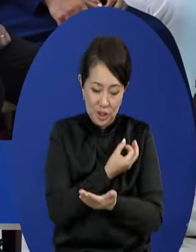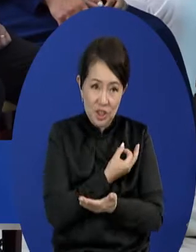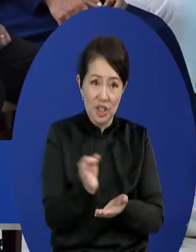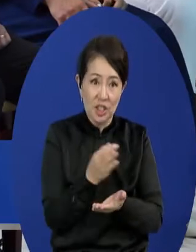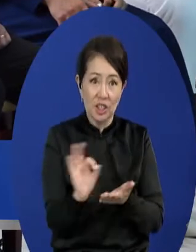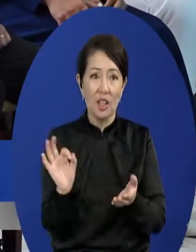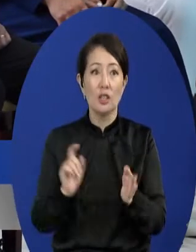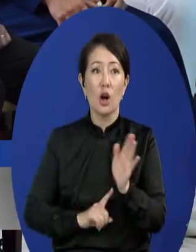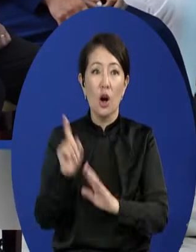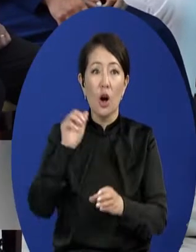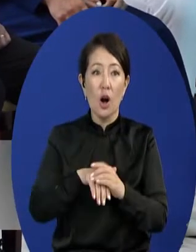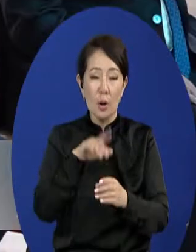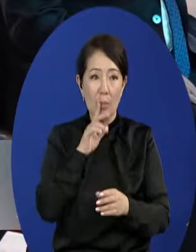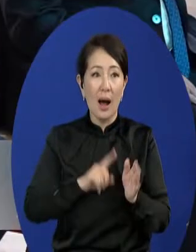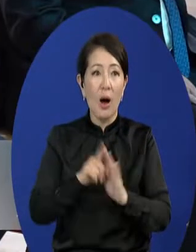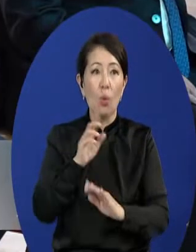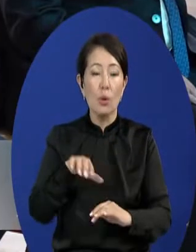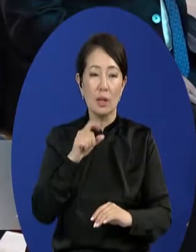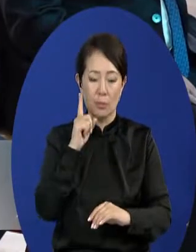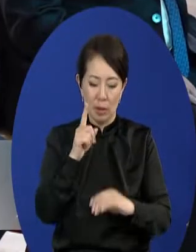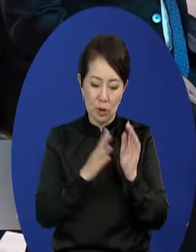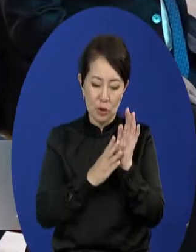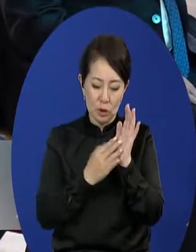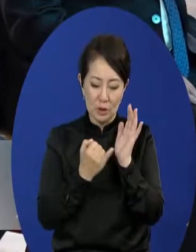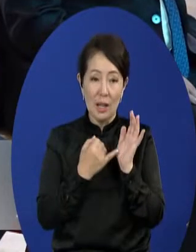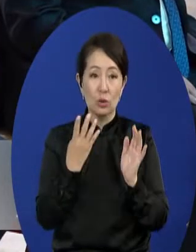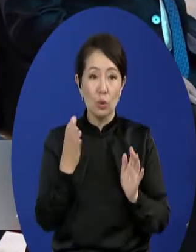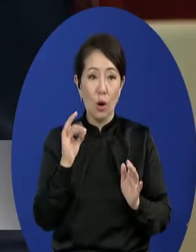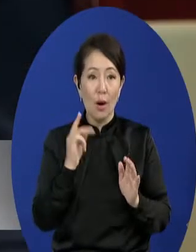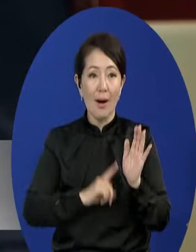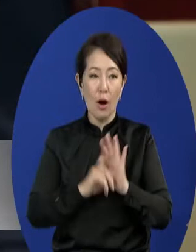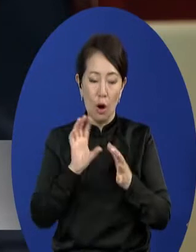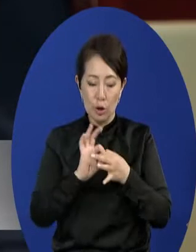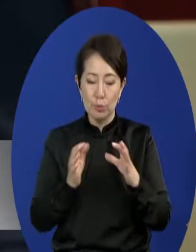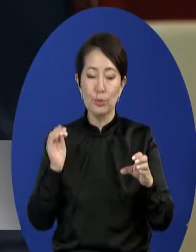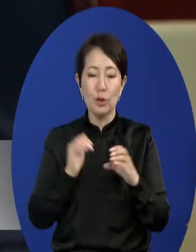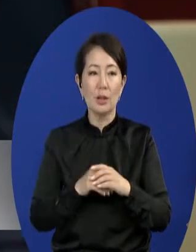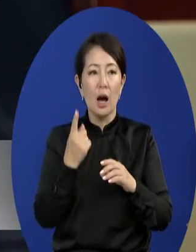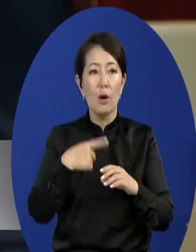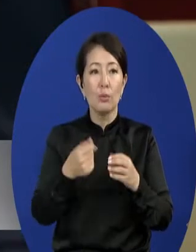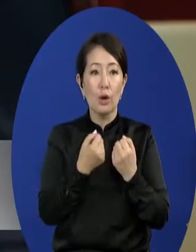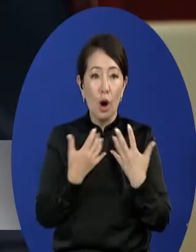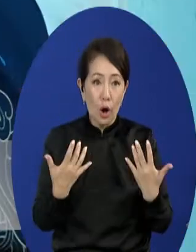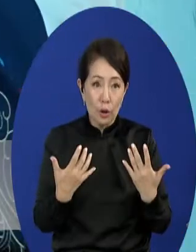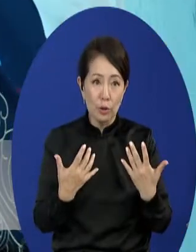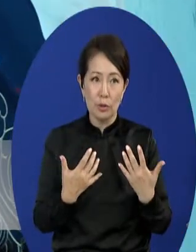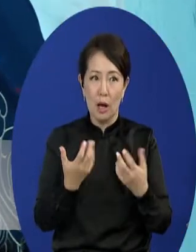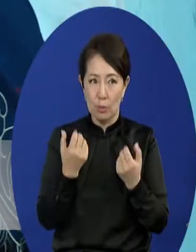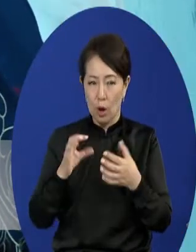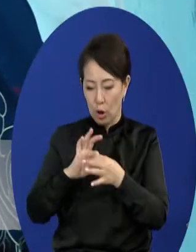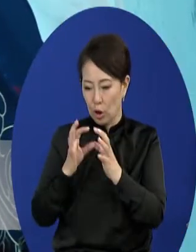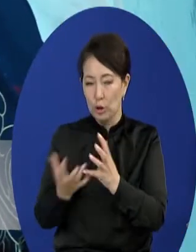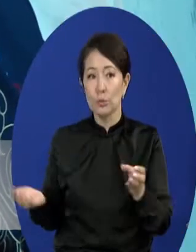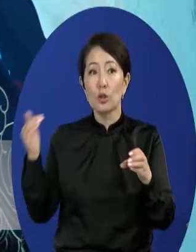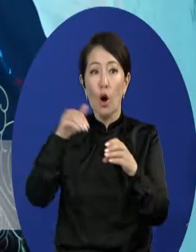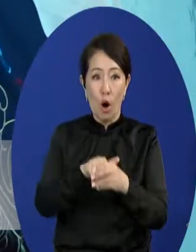авсан юм. 1964 оноос Олимпиад оролцож эхэлсэн манай улсын хувьд хамгийн олон төрлөөр хамгийн олон тамирчин өрсөлдөж байгаа Олимп энэ болж